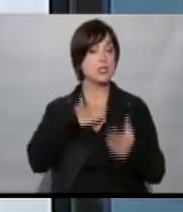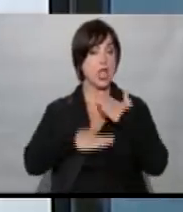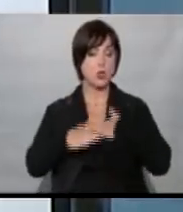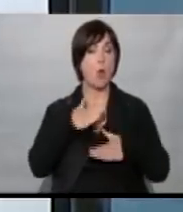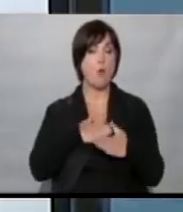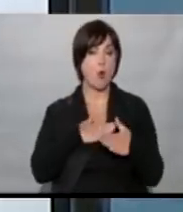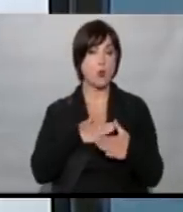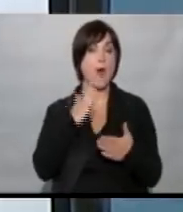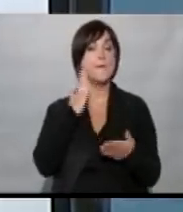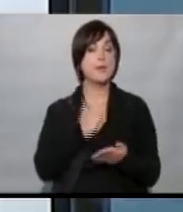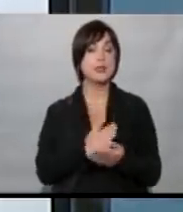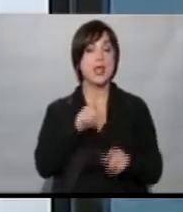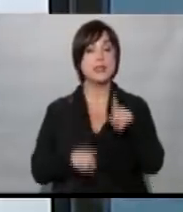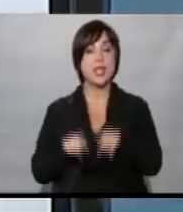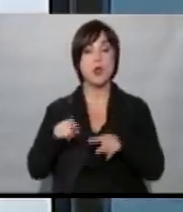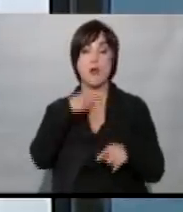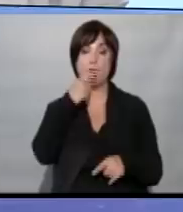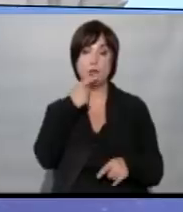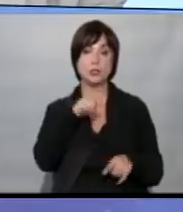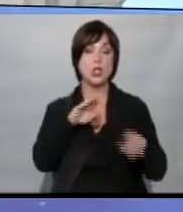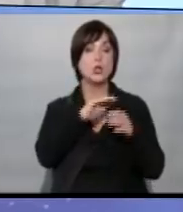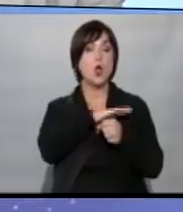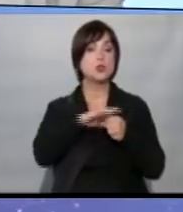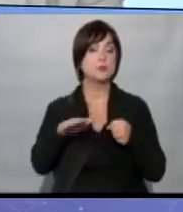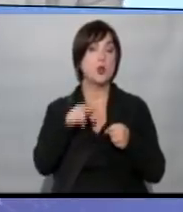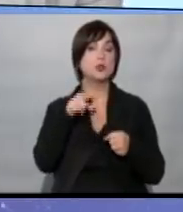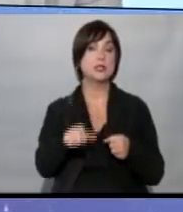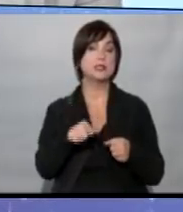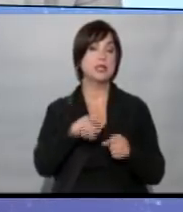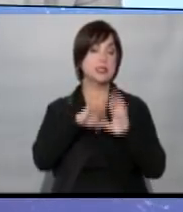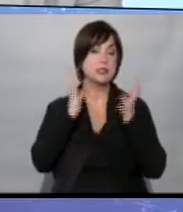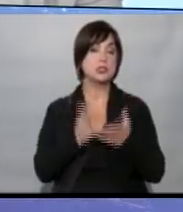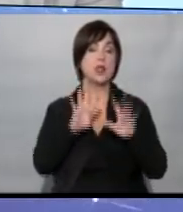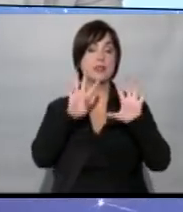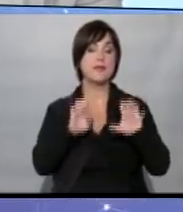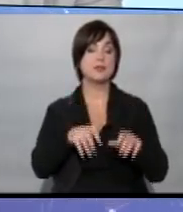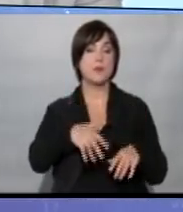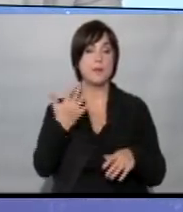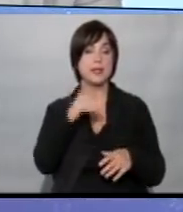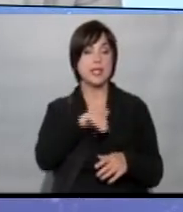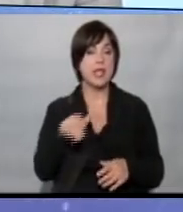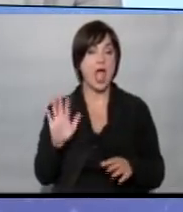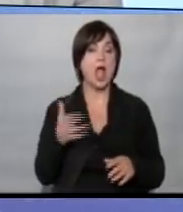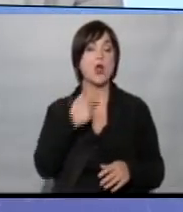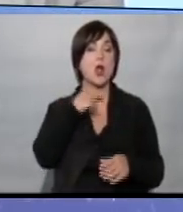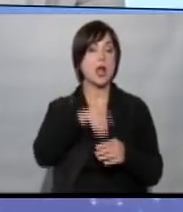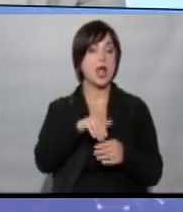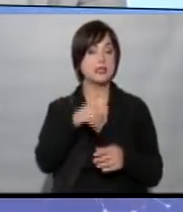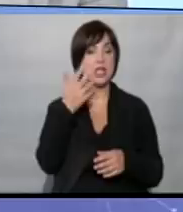задоволува, бидејќи некои велат со исполнет цензус од 905.000, а со, ако гласаа